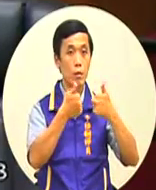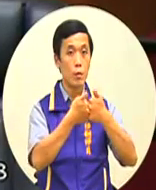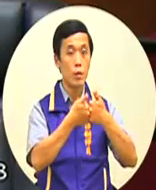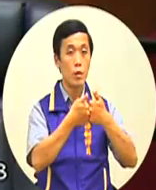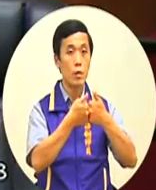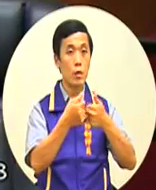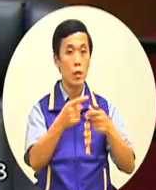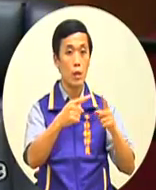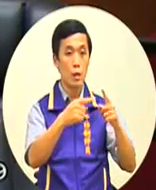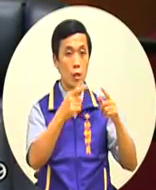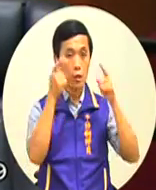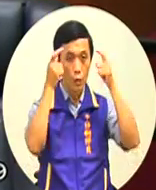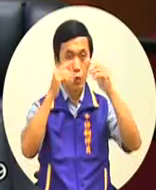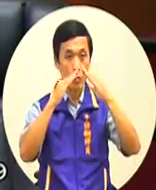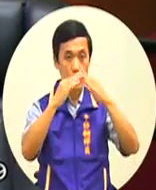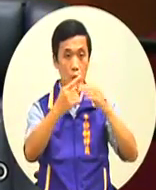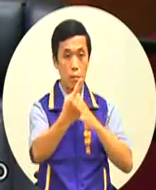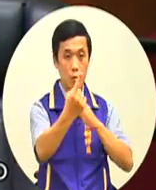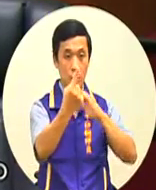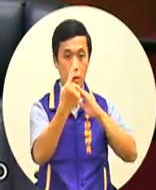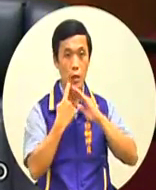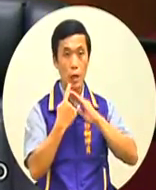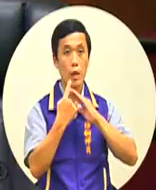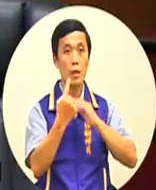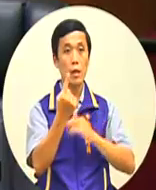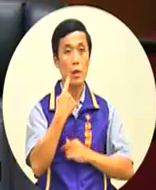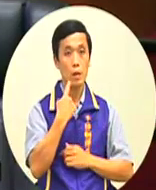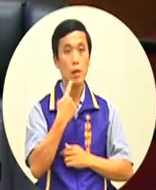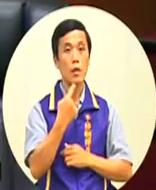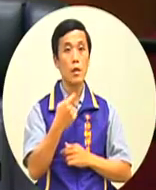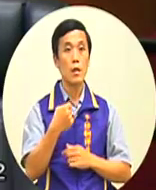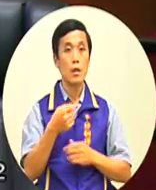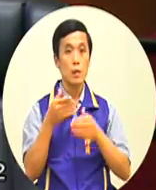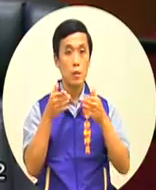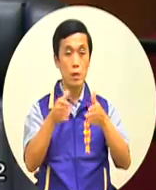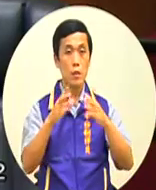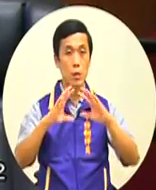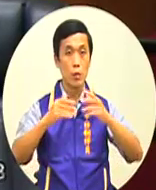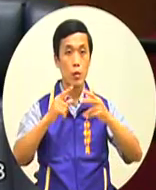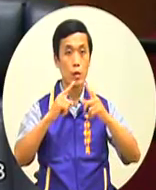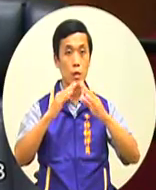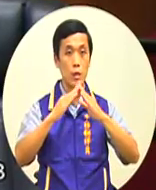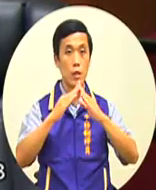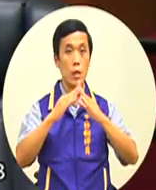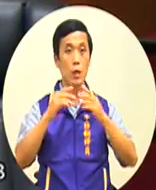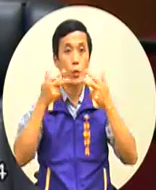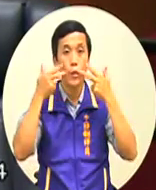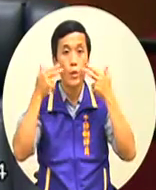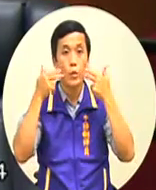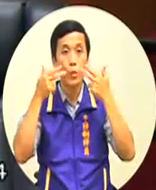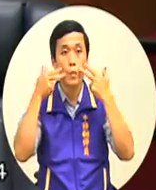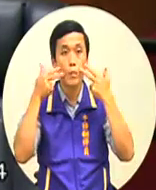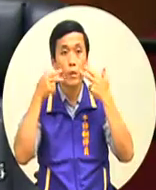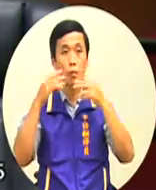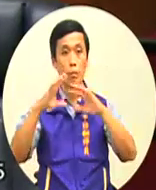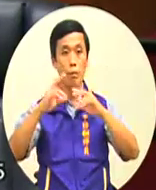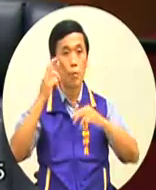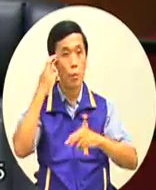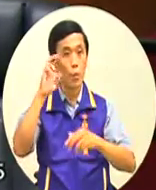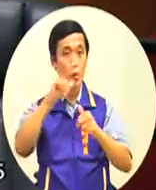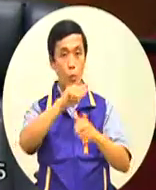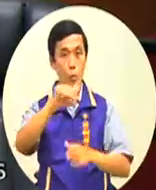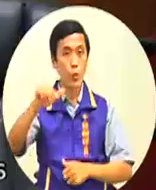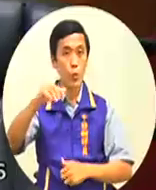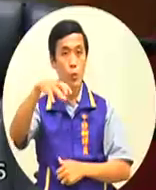到我们高雄市做我们国家级原住民博物馆的这个选